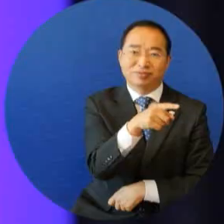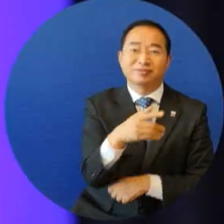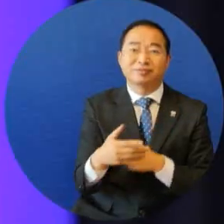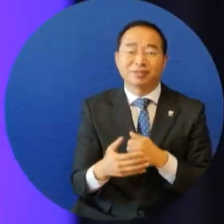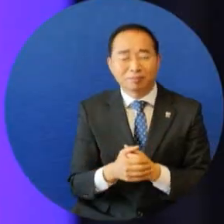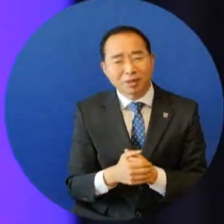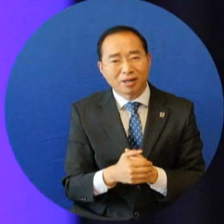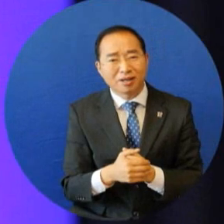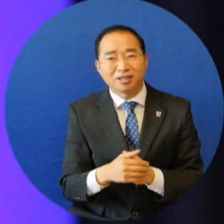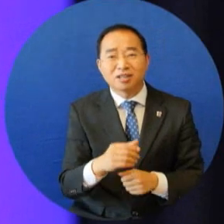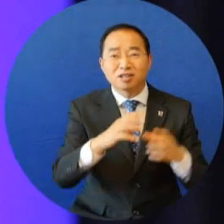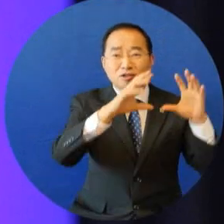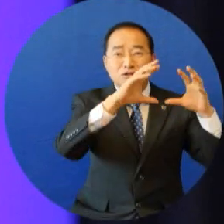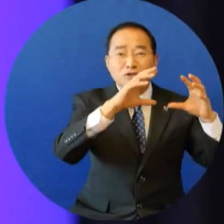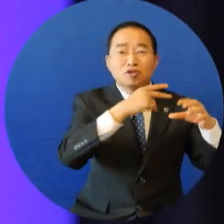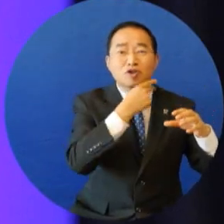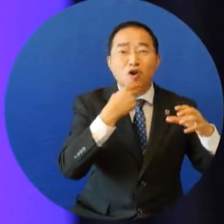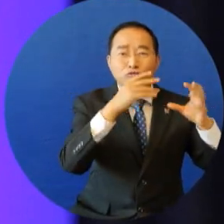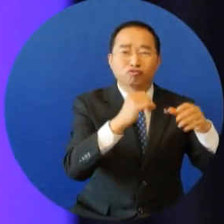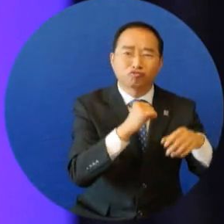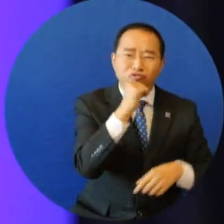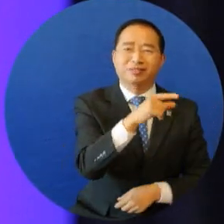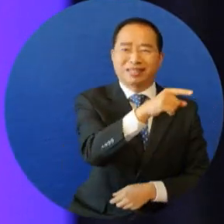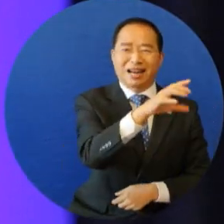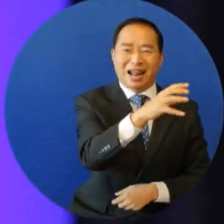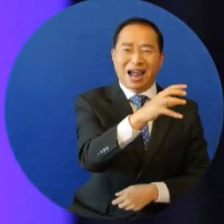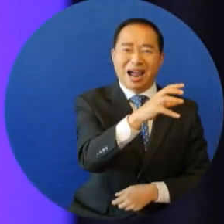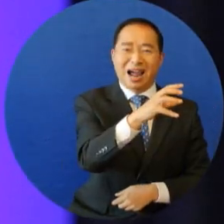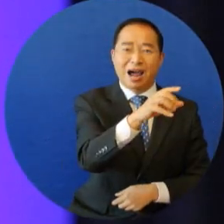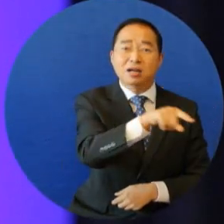해줬거든요. 그러다 보니까 그 후진국인 영국에서